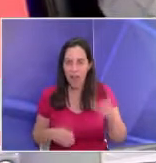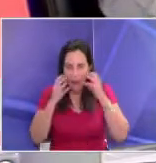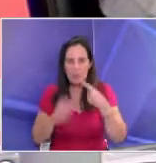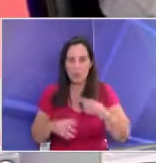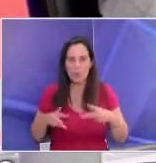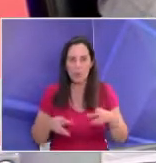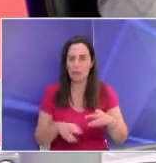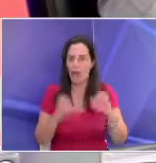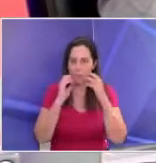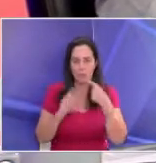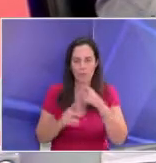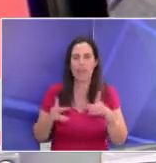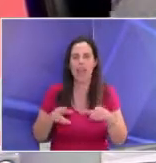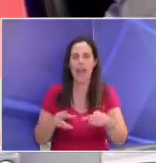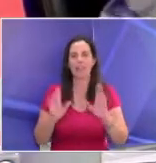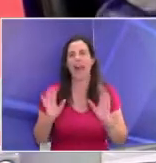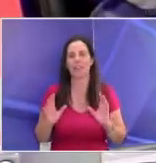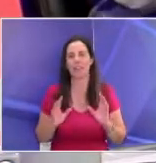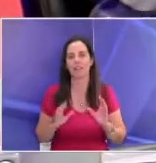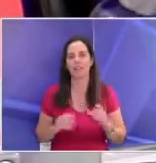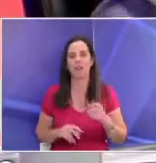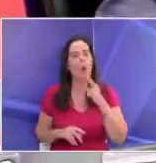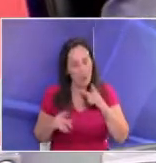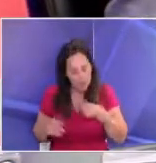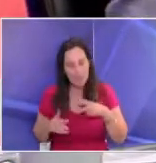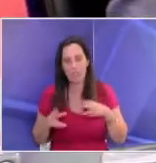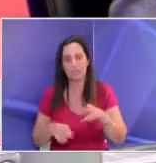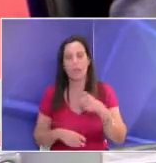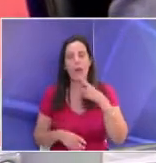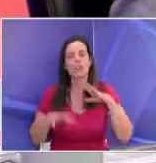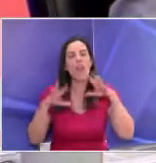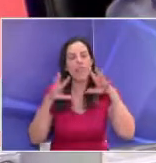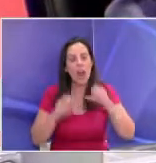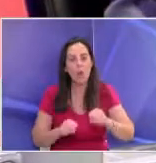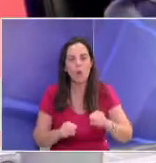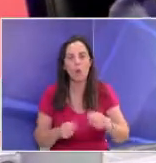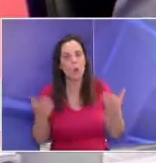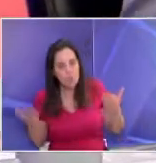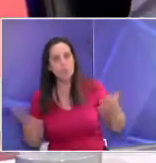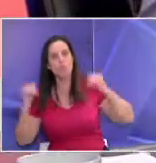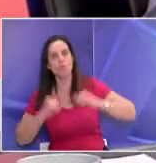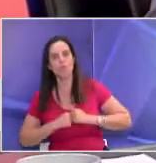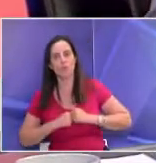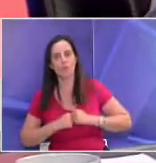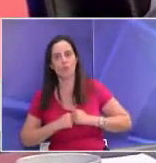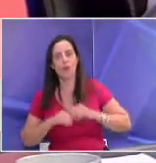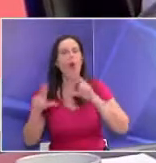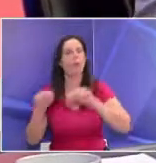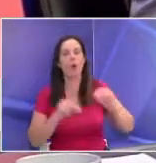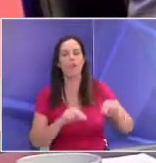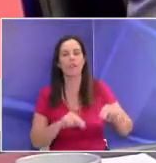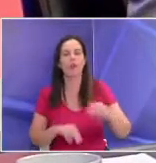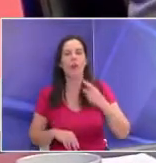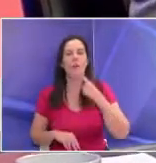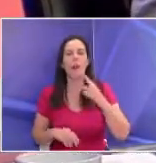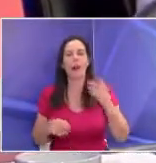אמר את זה. לא, רבין לא אמר שאתם סרטן בגוף האומה. הוא דיבר על כך שההתנחלויות... נו, אז זהו, אותו דבר. הוא לא דיבר על המתנחלים, והוא